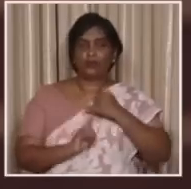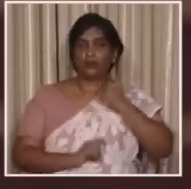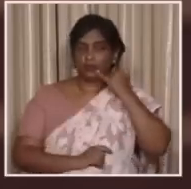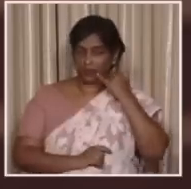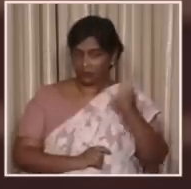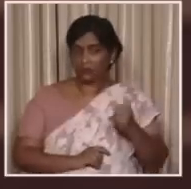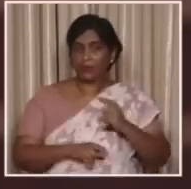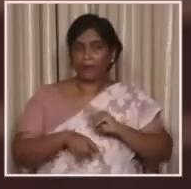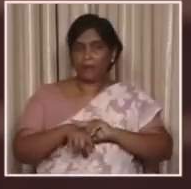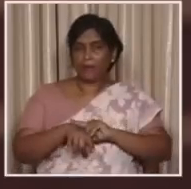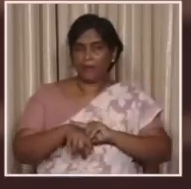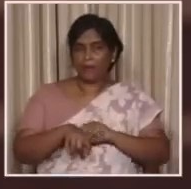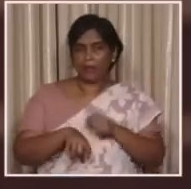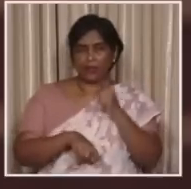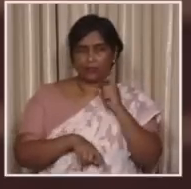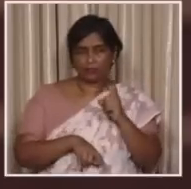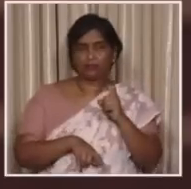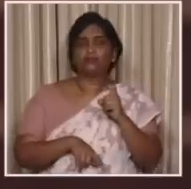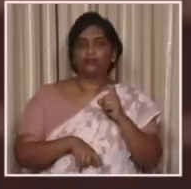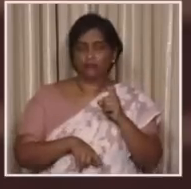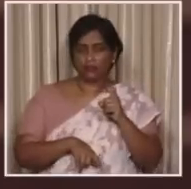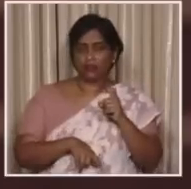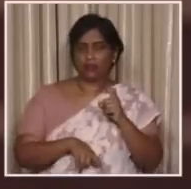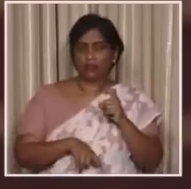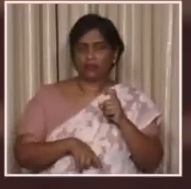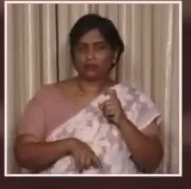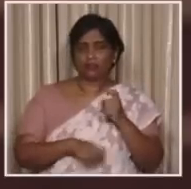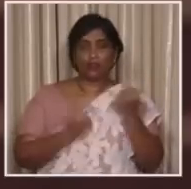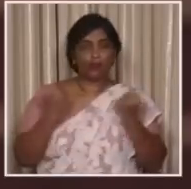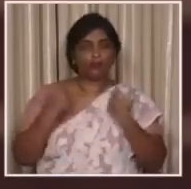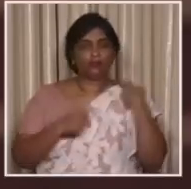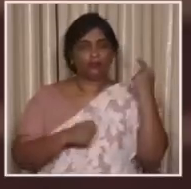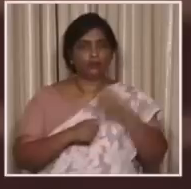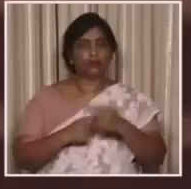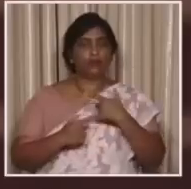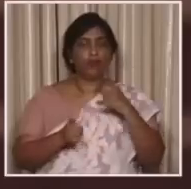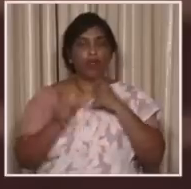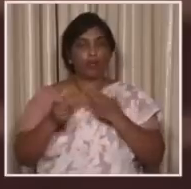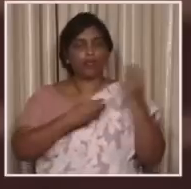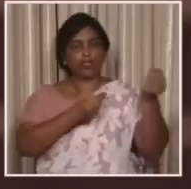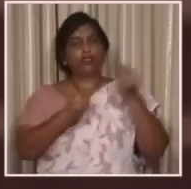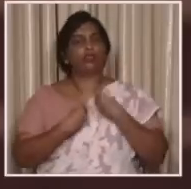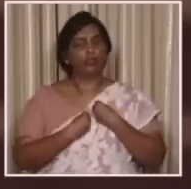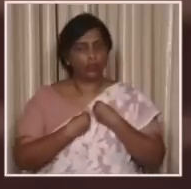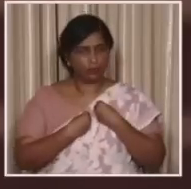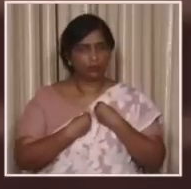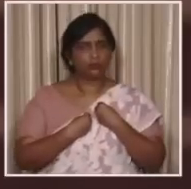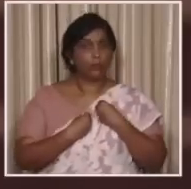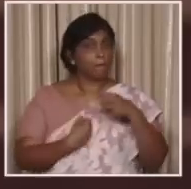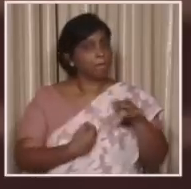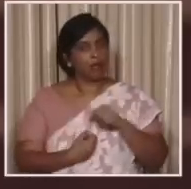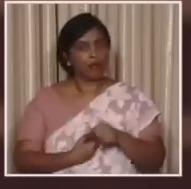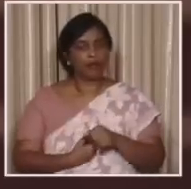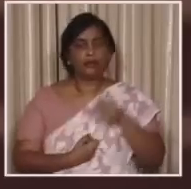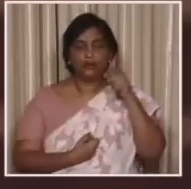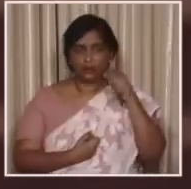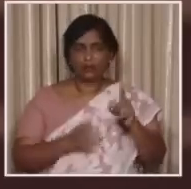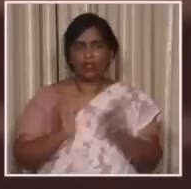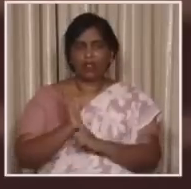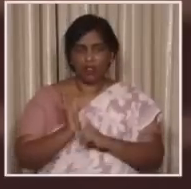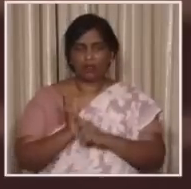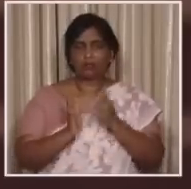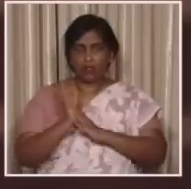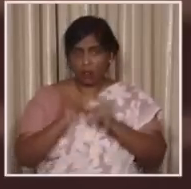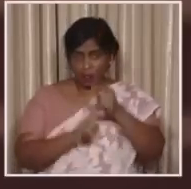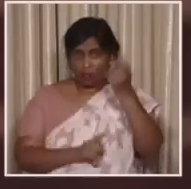කරාම පැය භාගයක් ඇතුළත වාහනයක් එවලා අපිට ආයුධ හිටන් දුන්නා පාවිච්චි කරන්න. ඔබතුමාලා කිරියල් ඔබතුමා